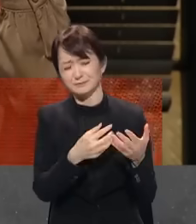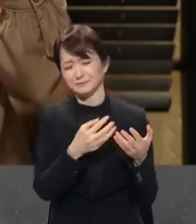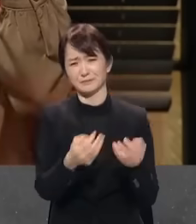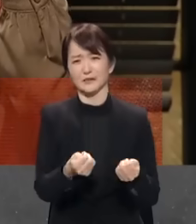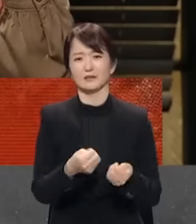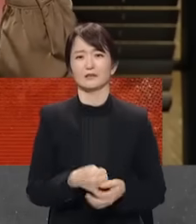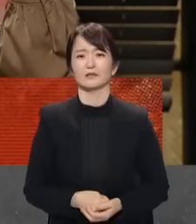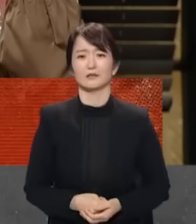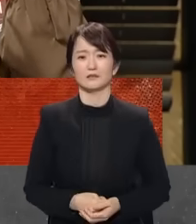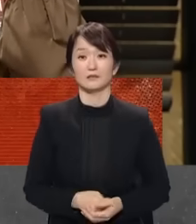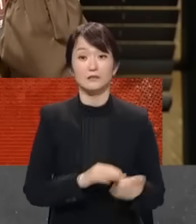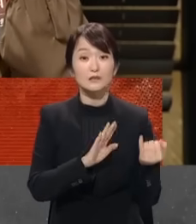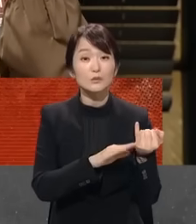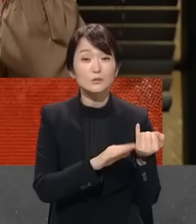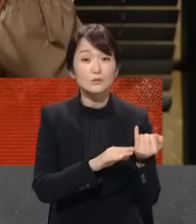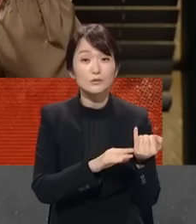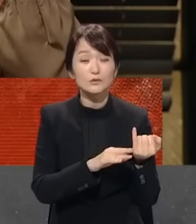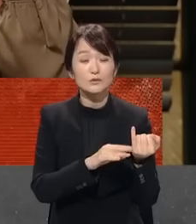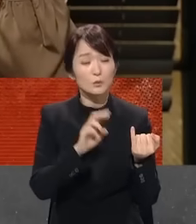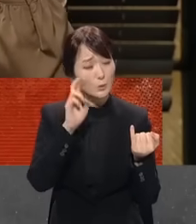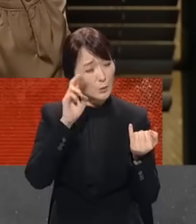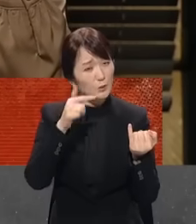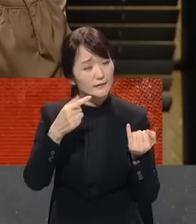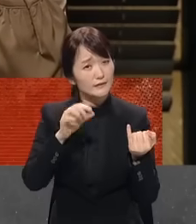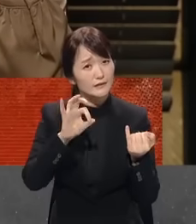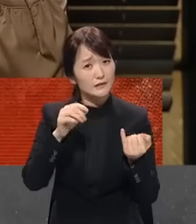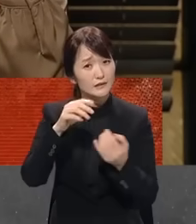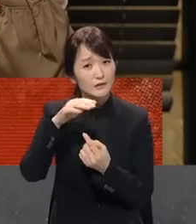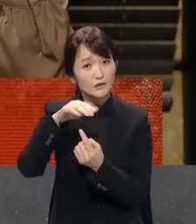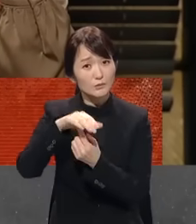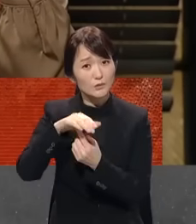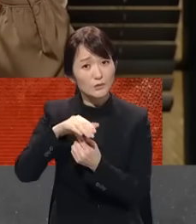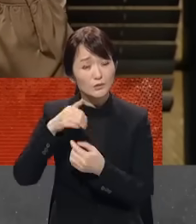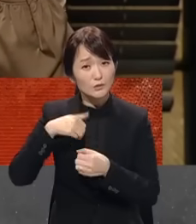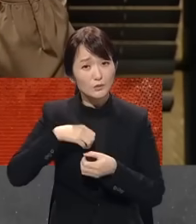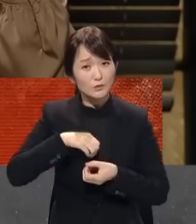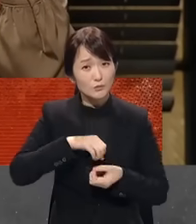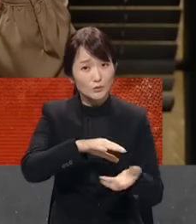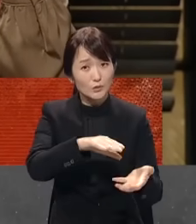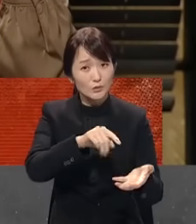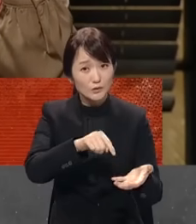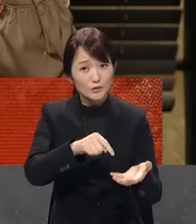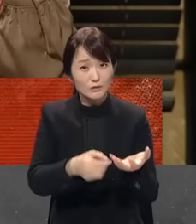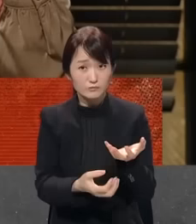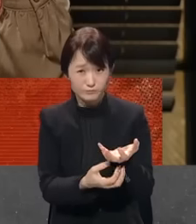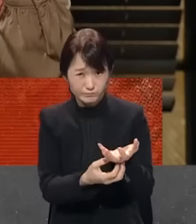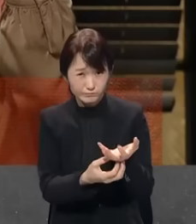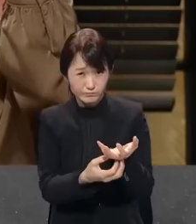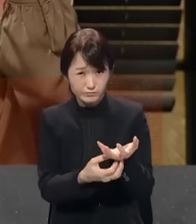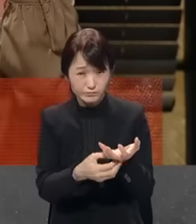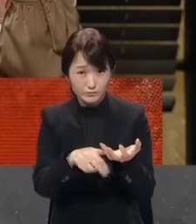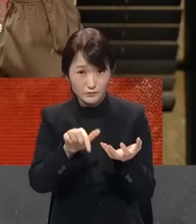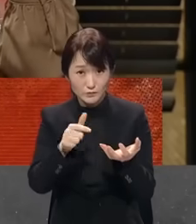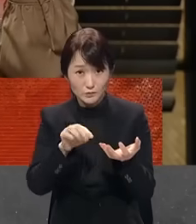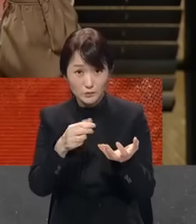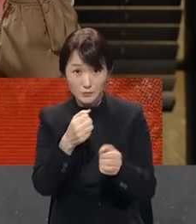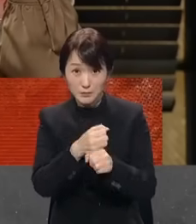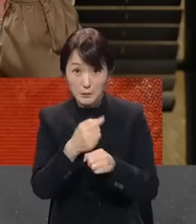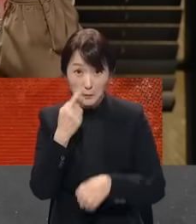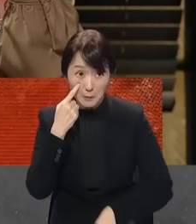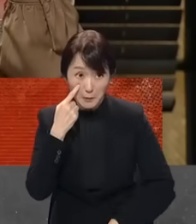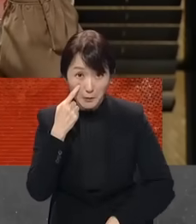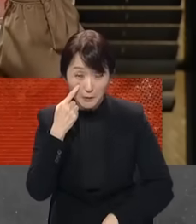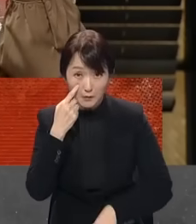많아서 그래. 아, 동서, 혹시 능이버섯 좀 보낼 테니까 그걸로 전골 한번 만들어 볼래? 그건 안